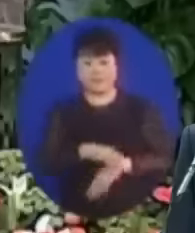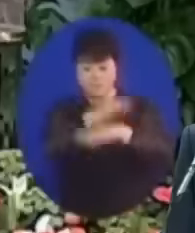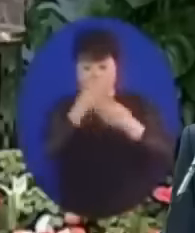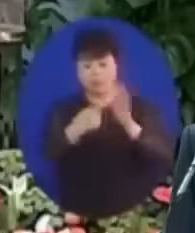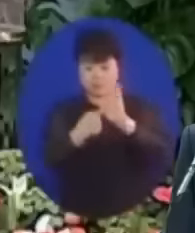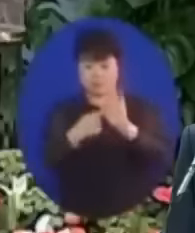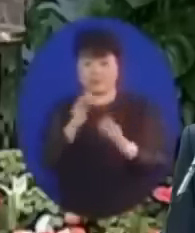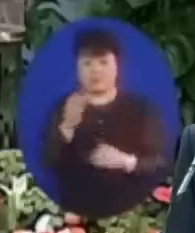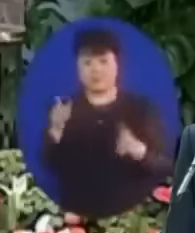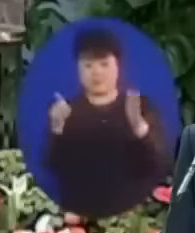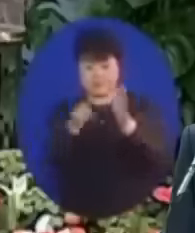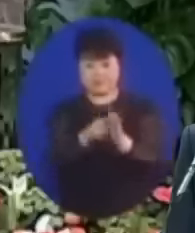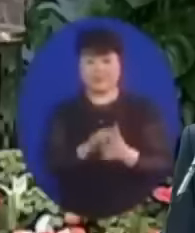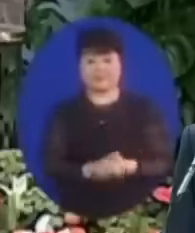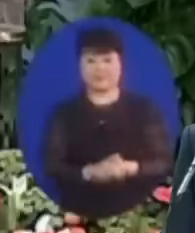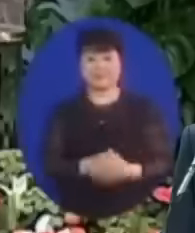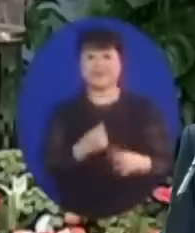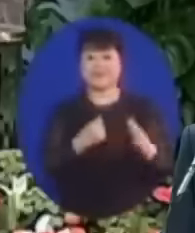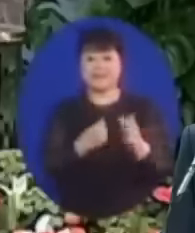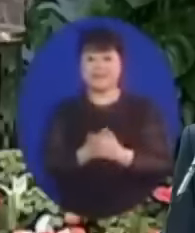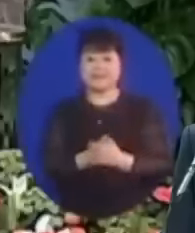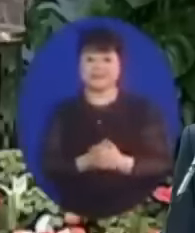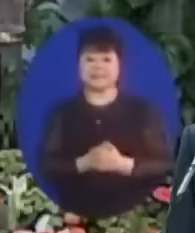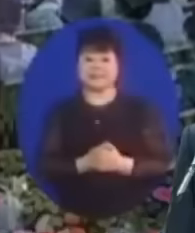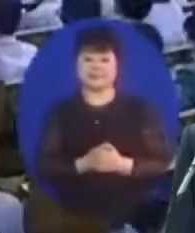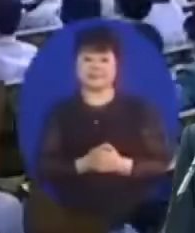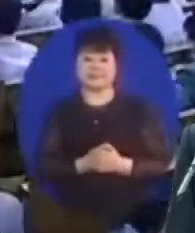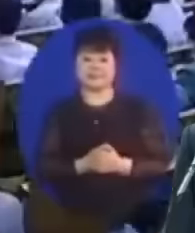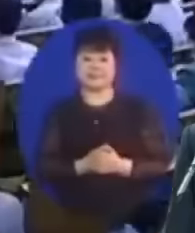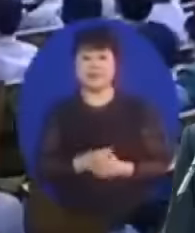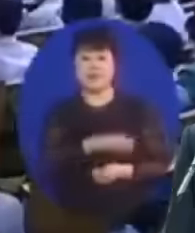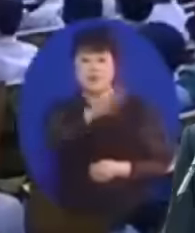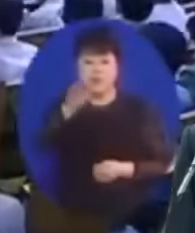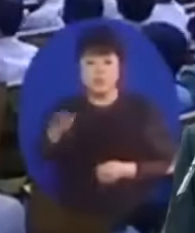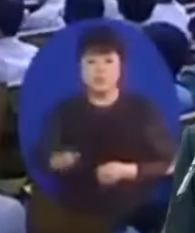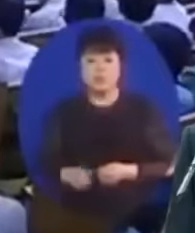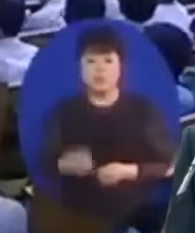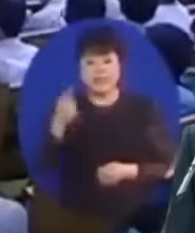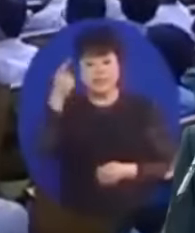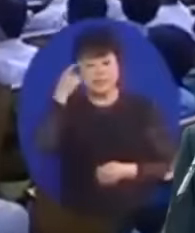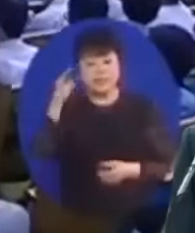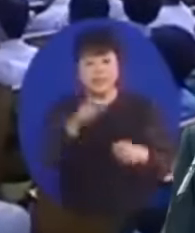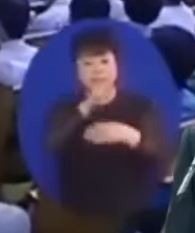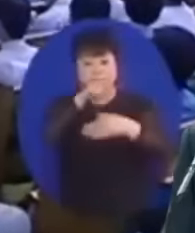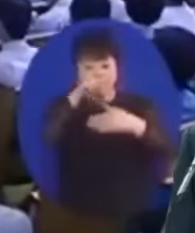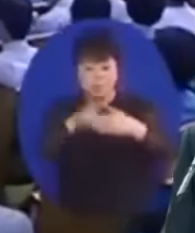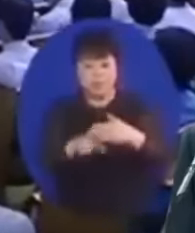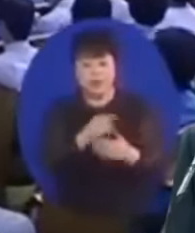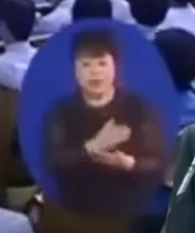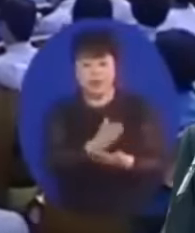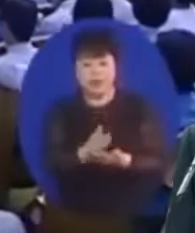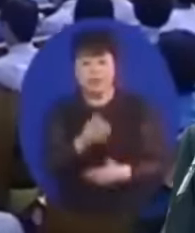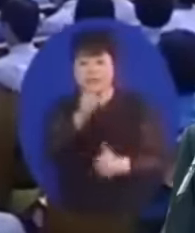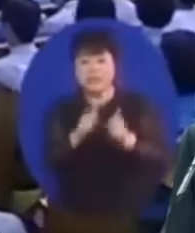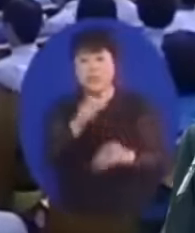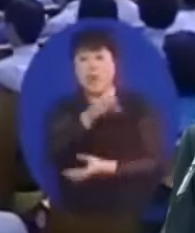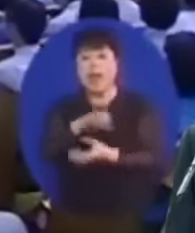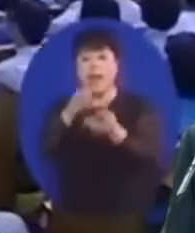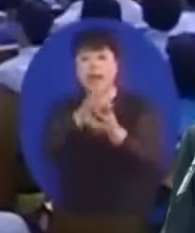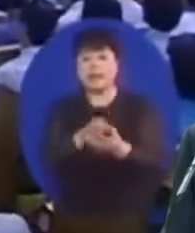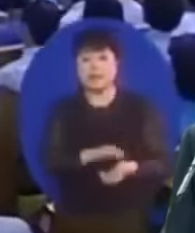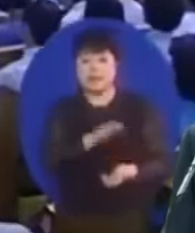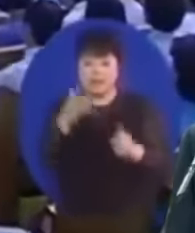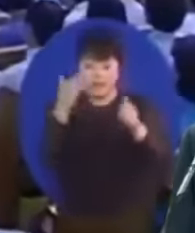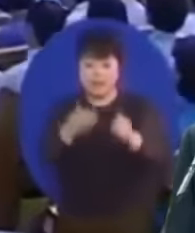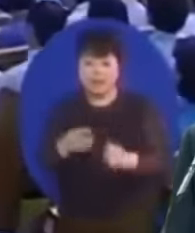망승천자가 될 수 있었던 것입니다. 그렇기 때문에 우리는 우리의 삶 속에 다가오는 여러 가지 시험과 환란은